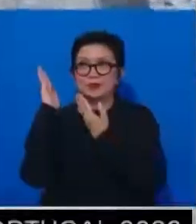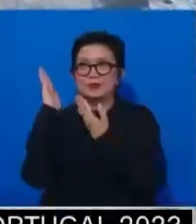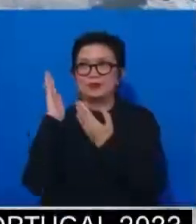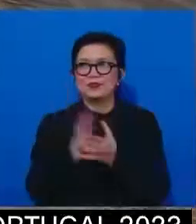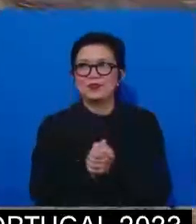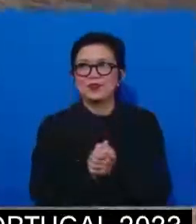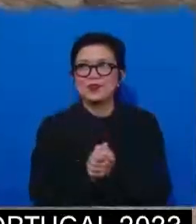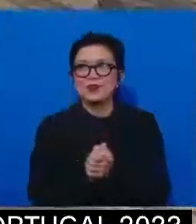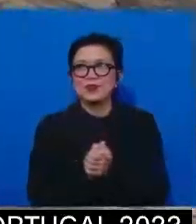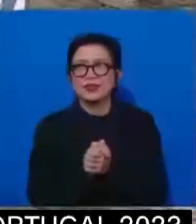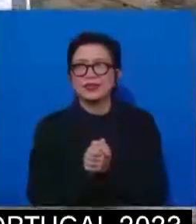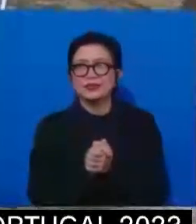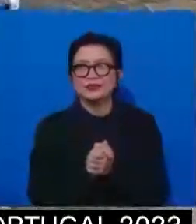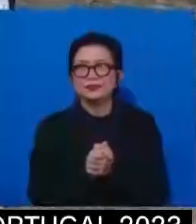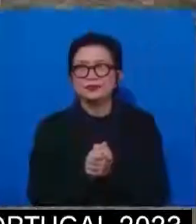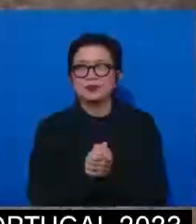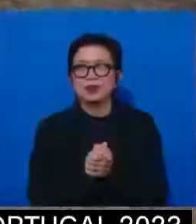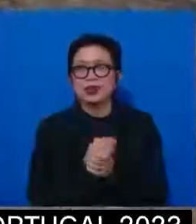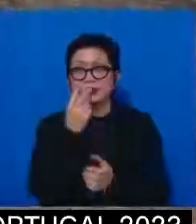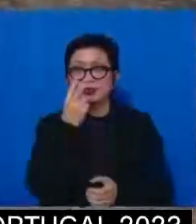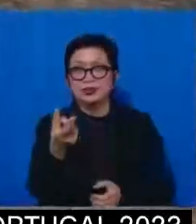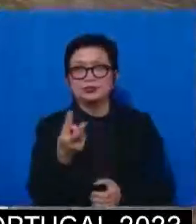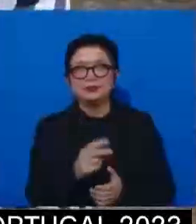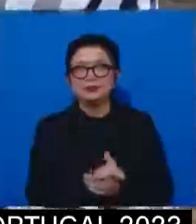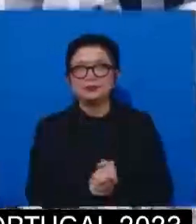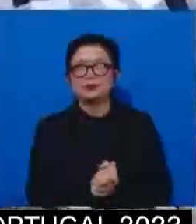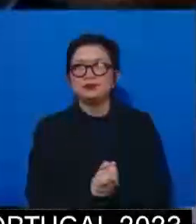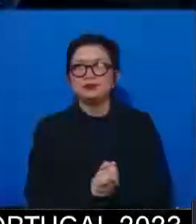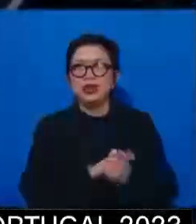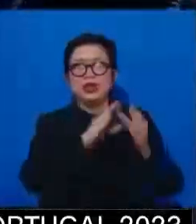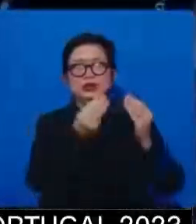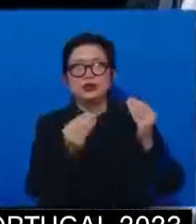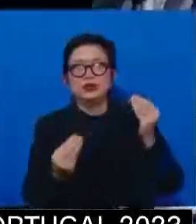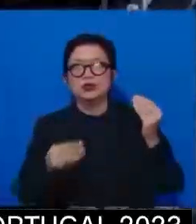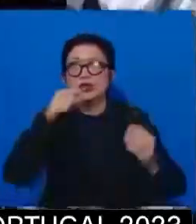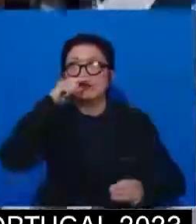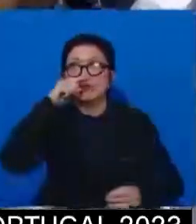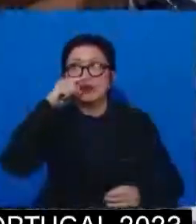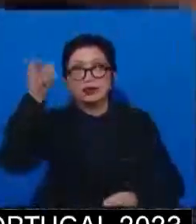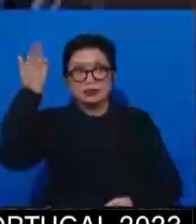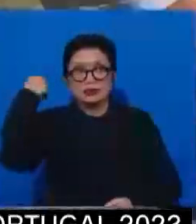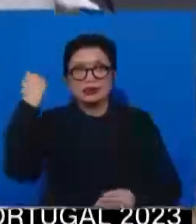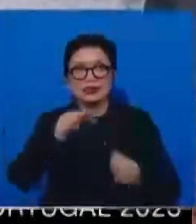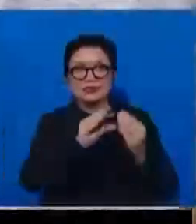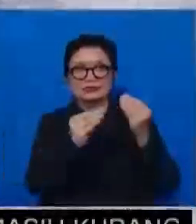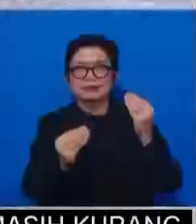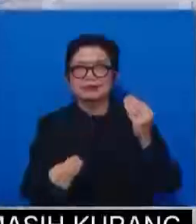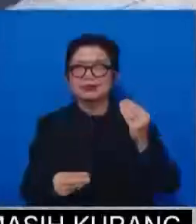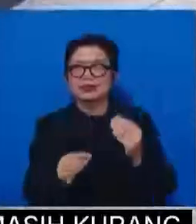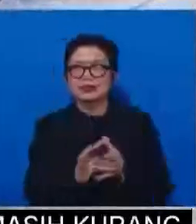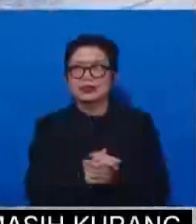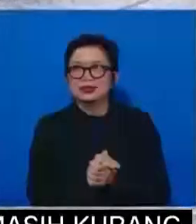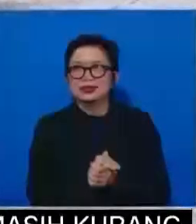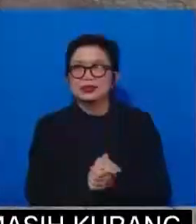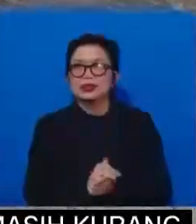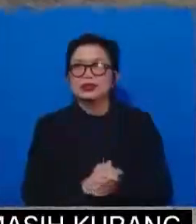Salah satunya adalah Septian Tri Atmaja Rakas. Meneruskan usaha sang ayah, kini generasi kedua keluarganya tidak lagi menggunakan cara